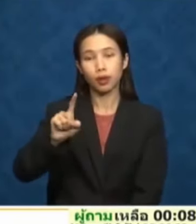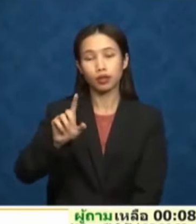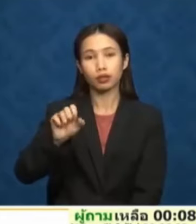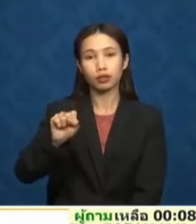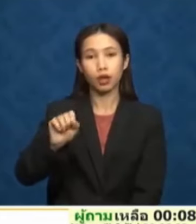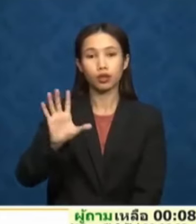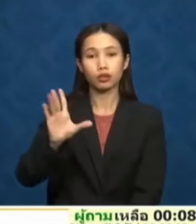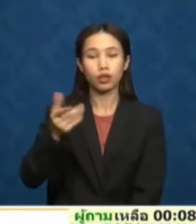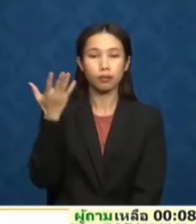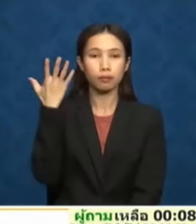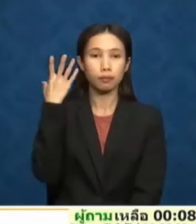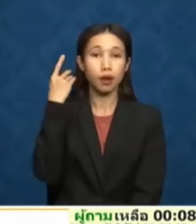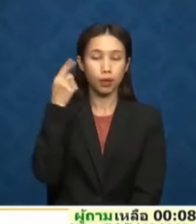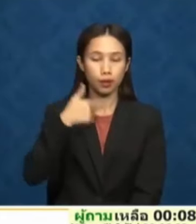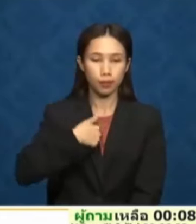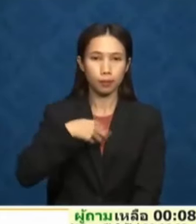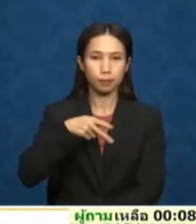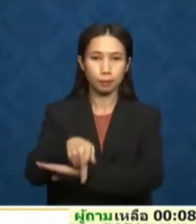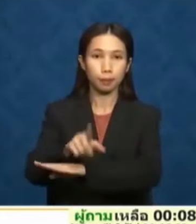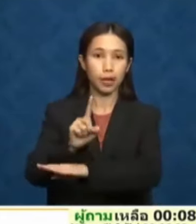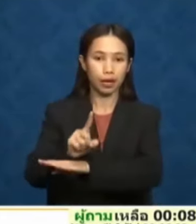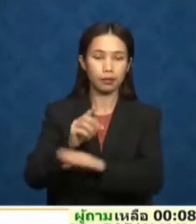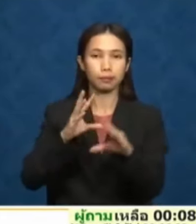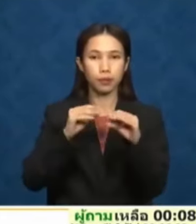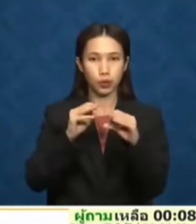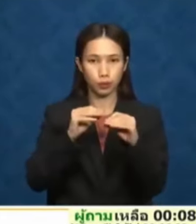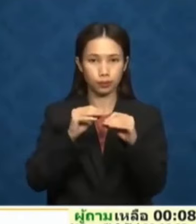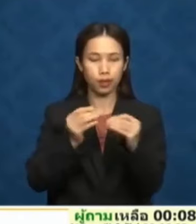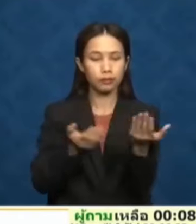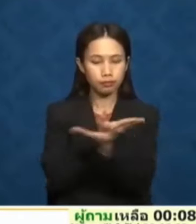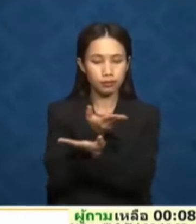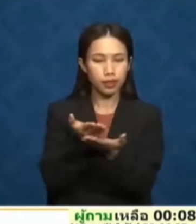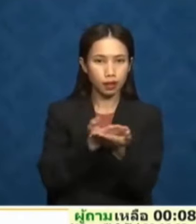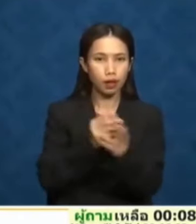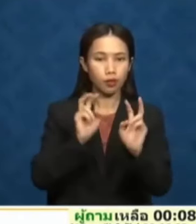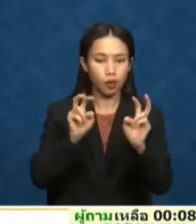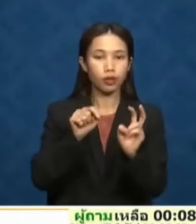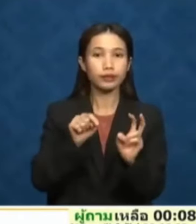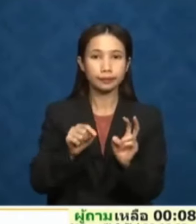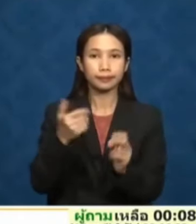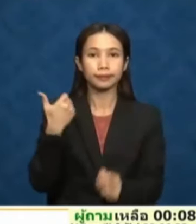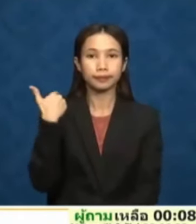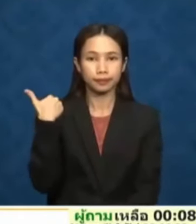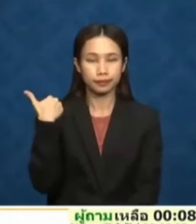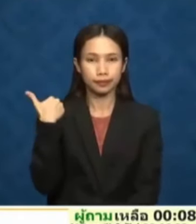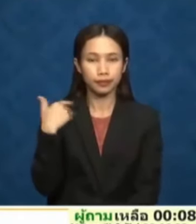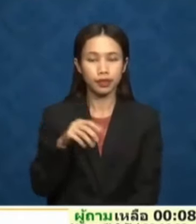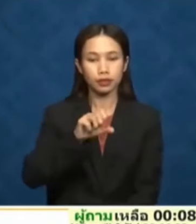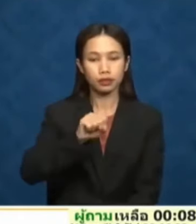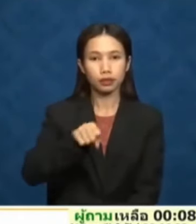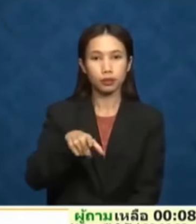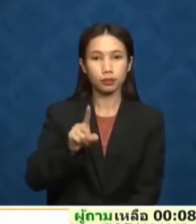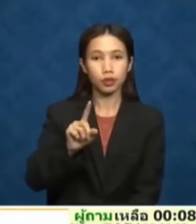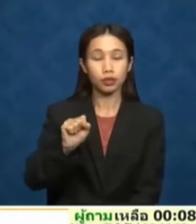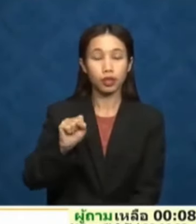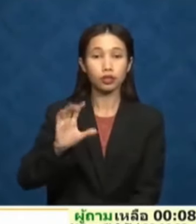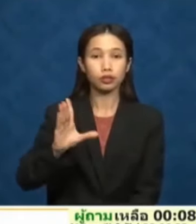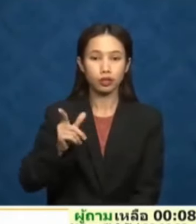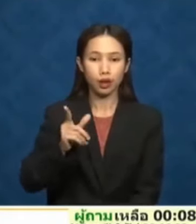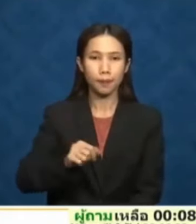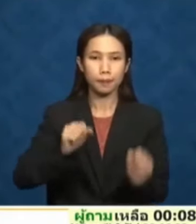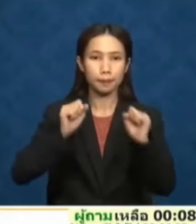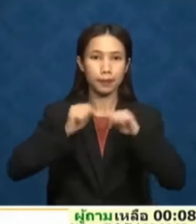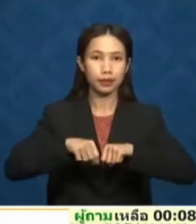นี้ซึ่งผมนั่งเป็นประธานนะครับมีเรื่องนี้เข้าสู่การพิจารณาสปชชมีมติเห็น